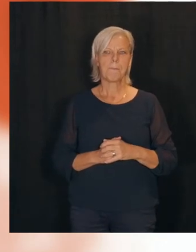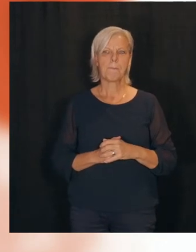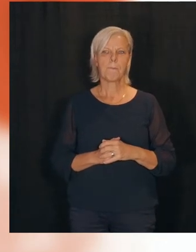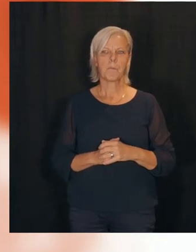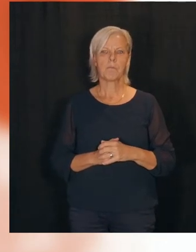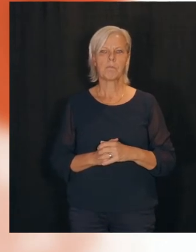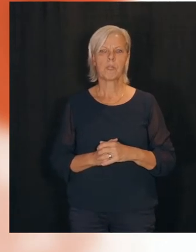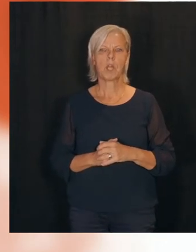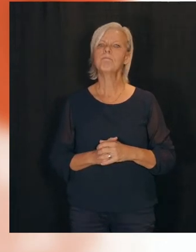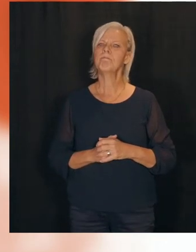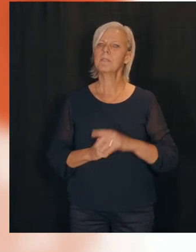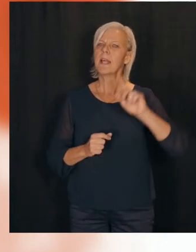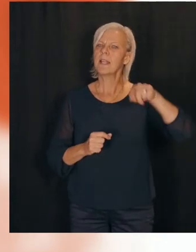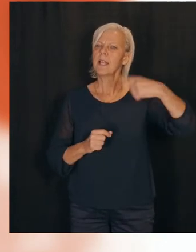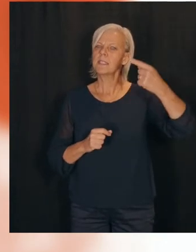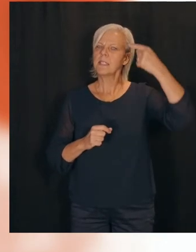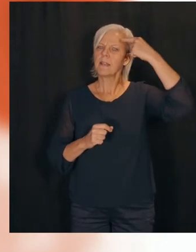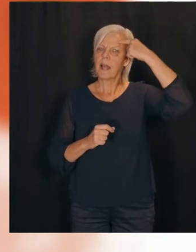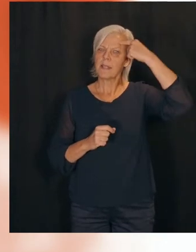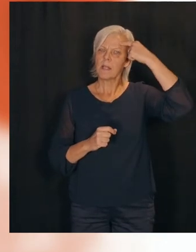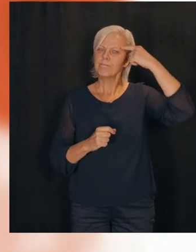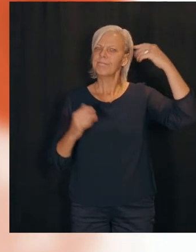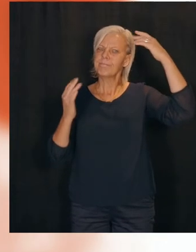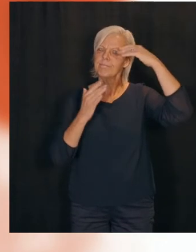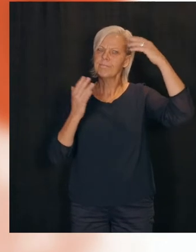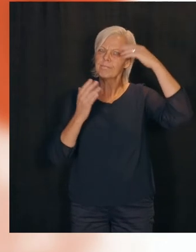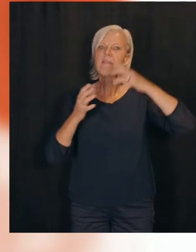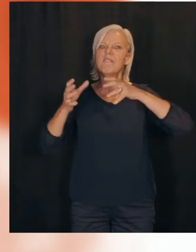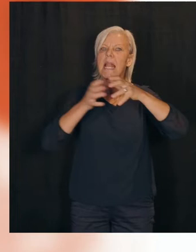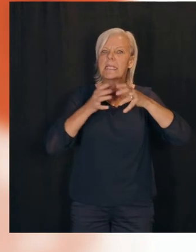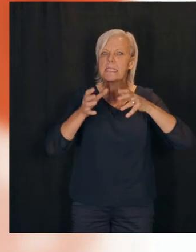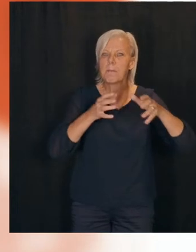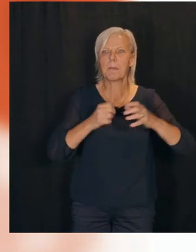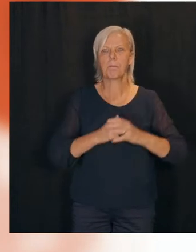Nästa tanke. Flexibel. Nästa.